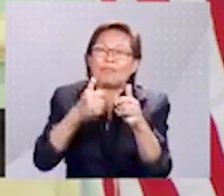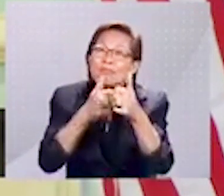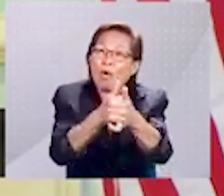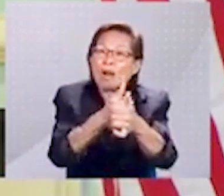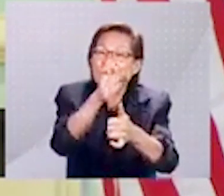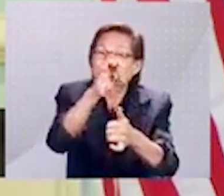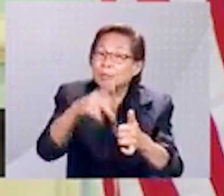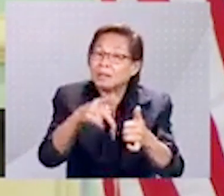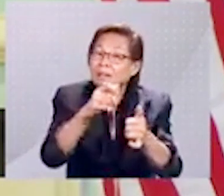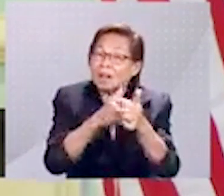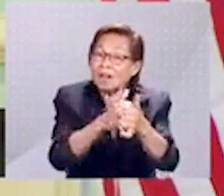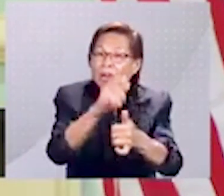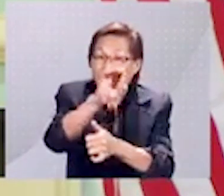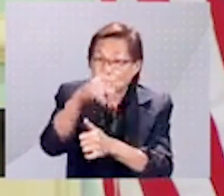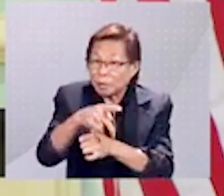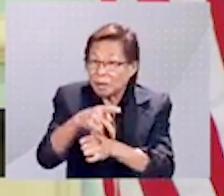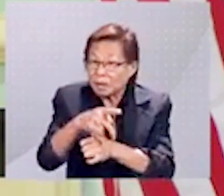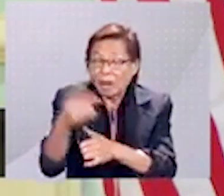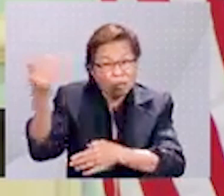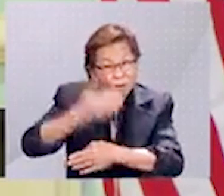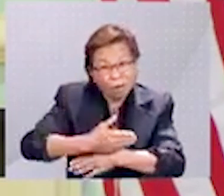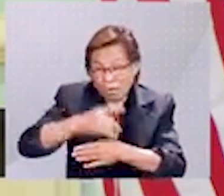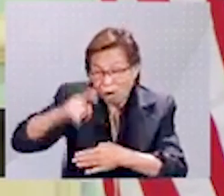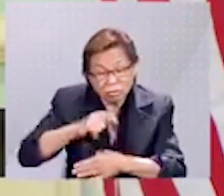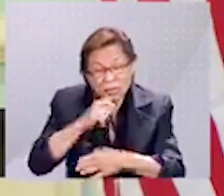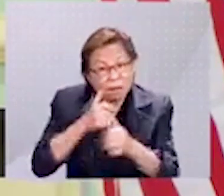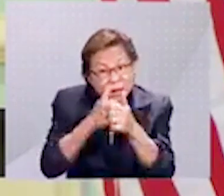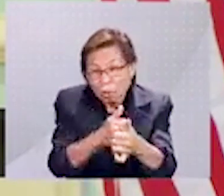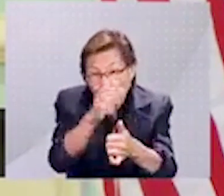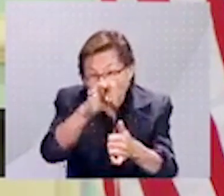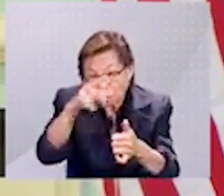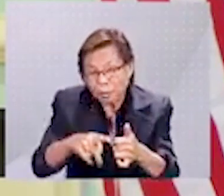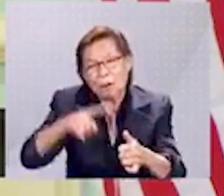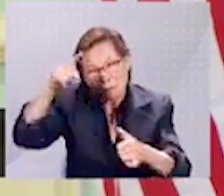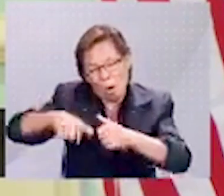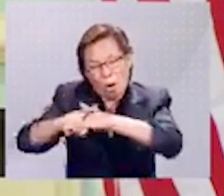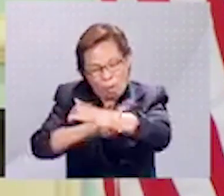SOP proses kuarantin wajib ni, saya nak ingatkan, boleh